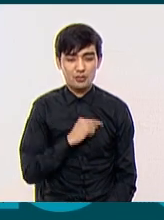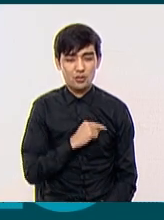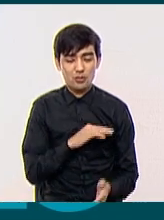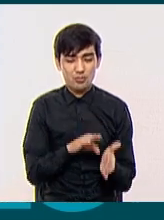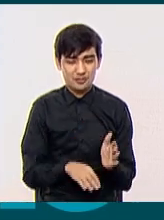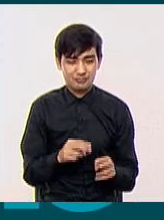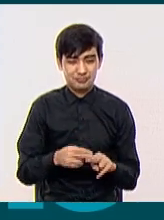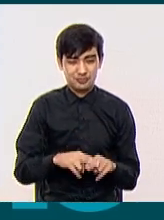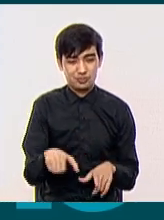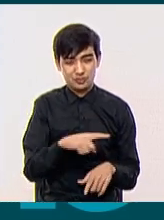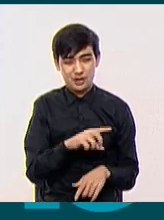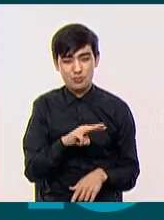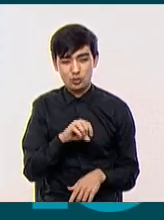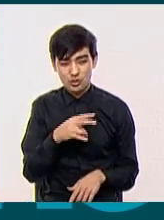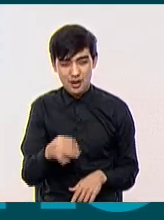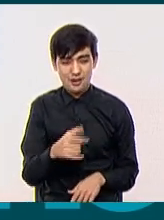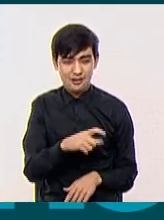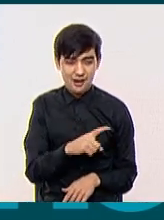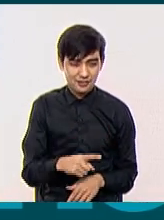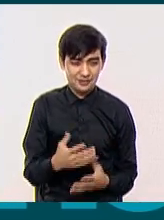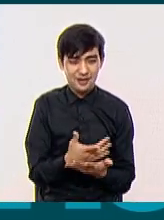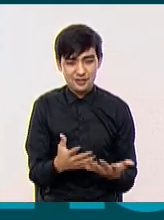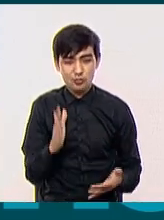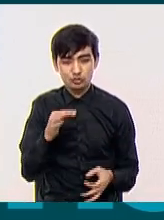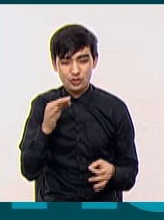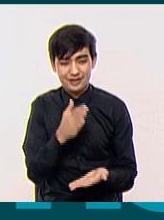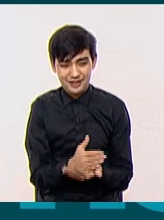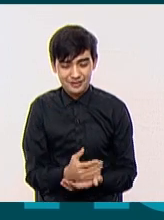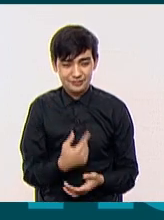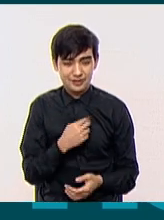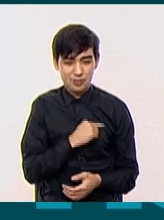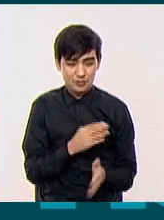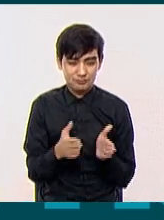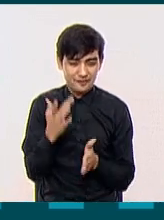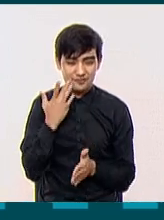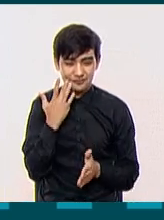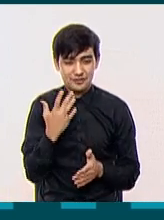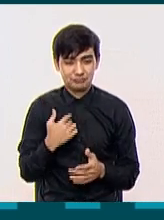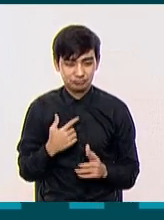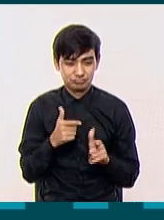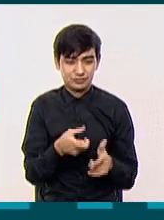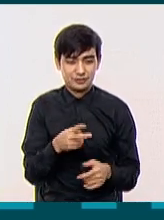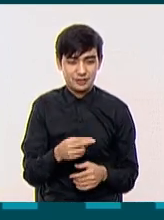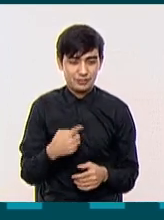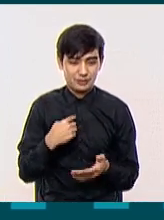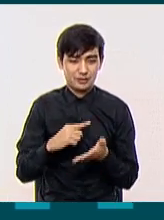газ саласына болашағы бар тұрақты жұмысқа орналастыруды талап етеміз.